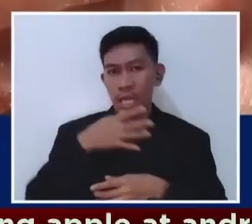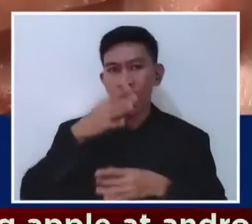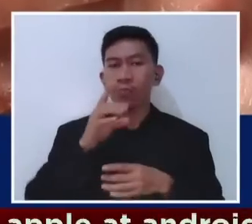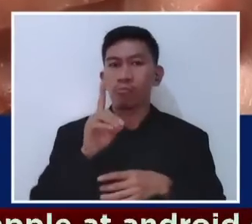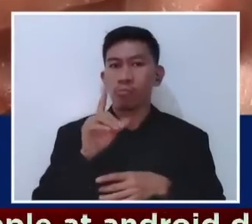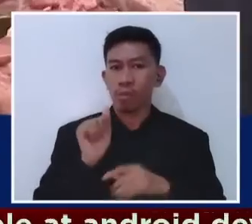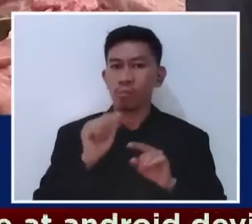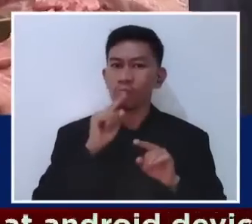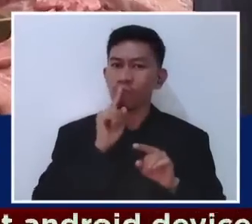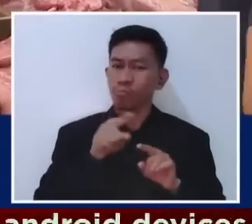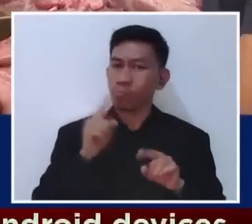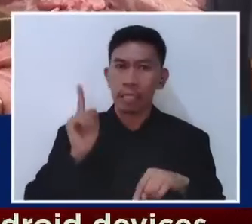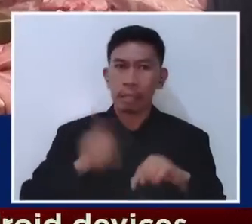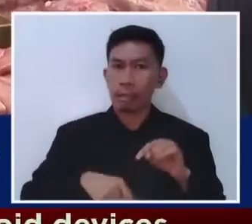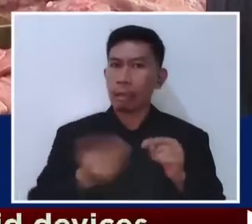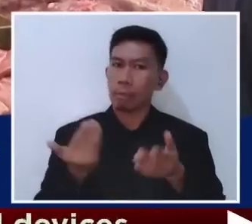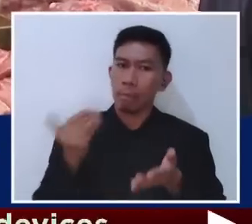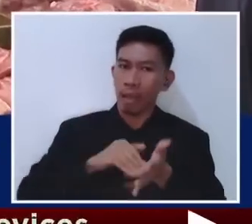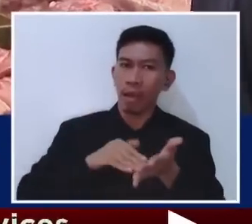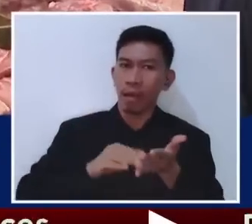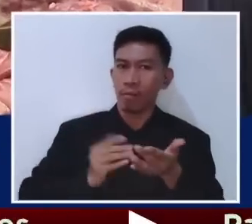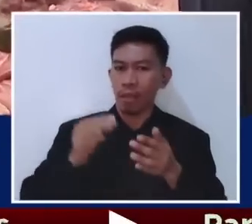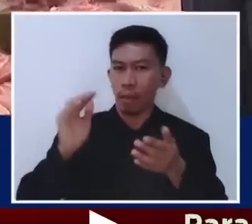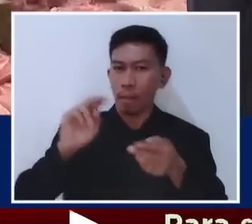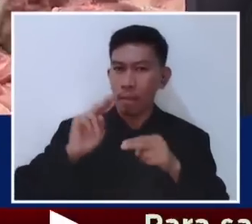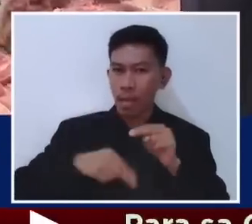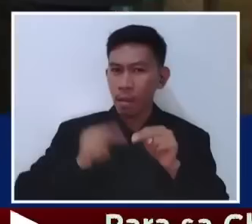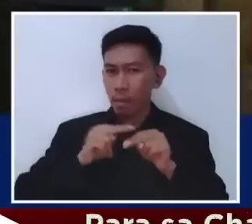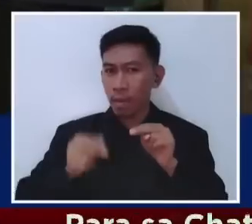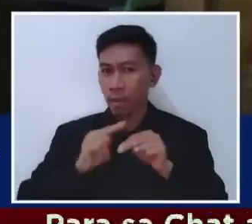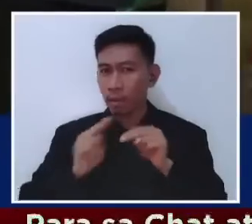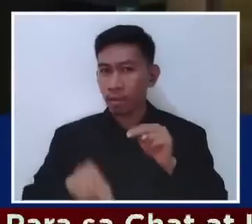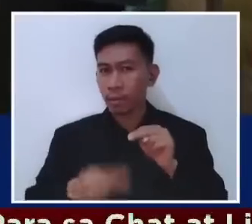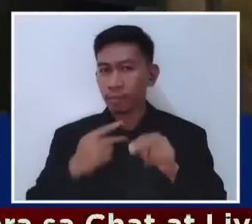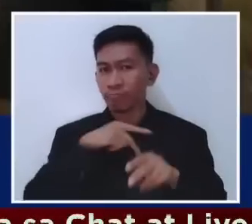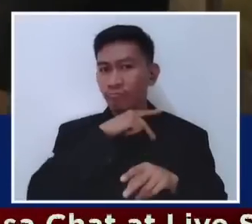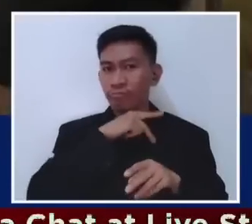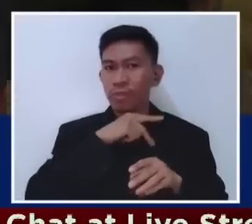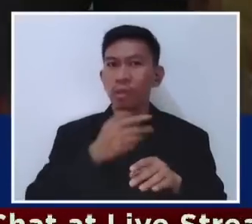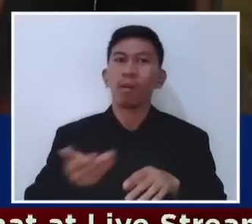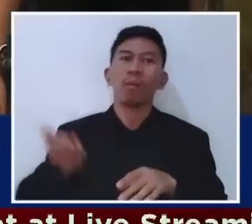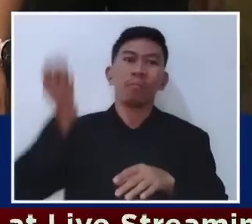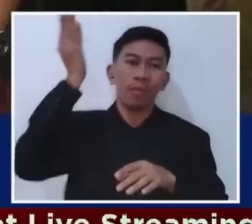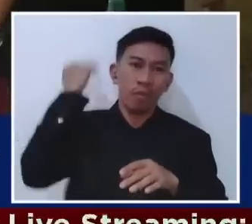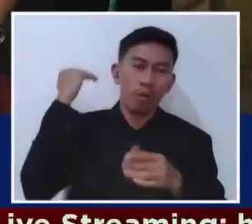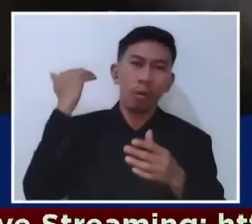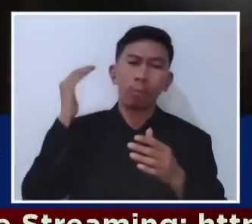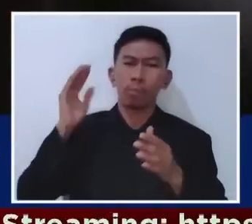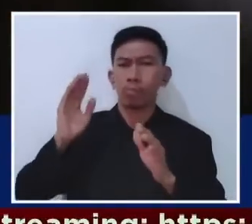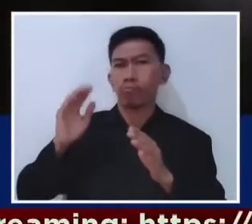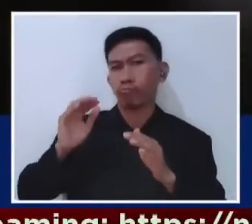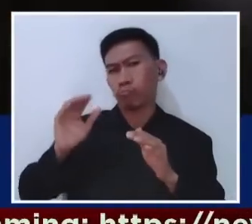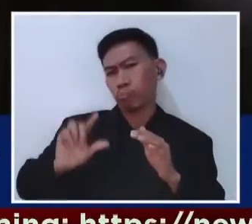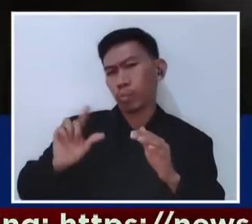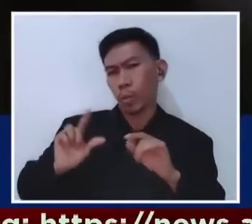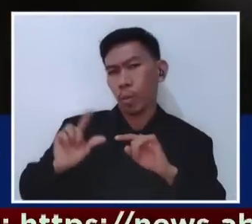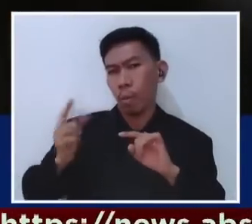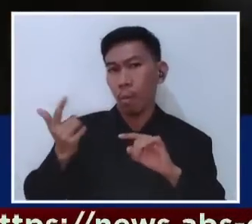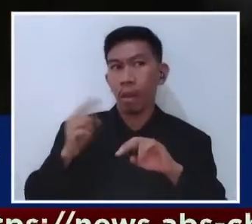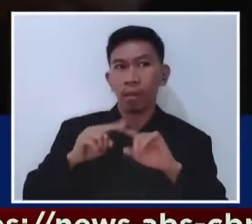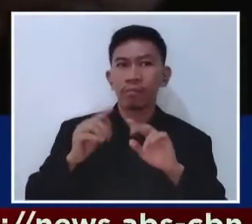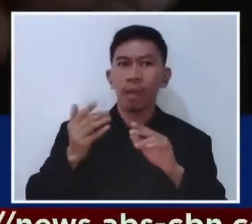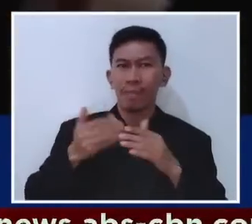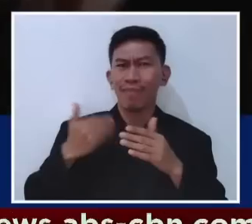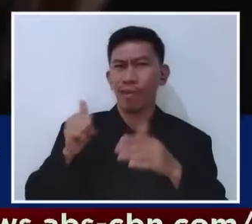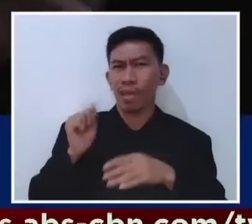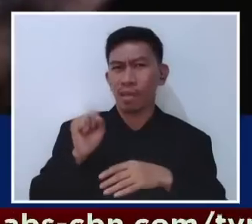sa 200 hanggang 260 pesos noong bago magkaroon ng African swine fever sa bansa. Ito'y kahit